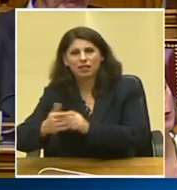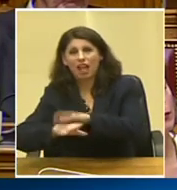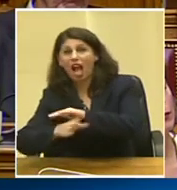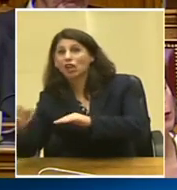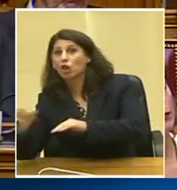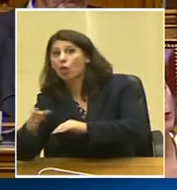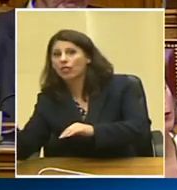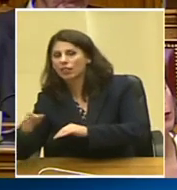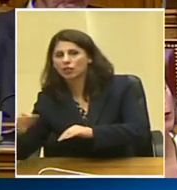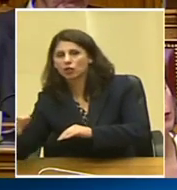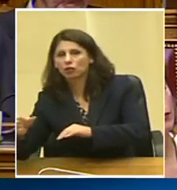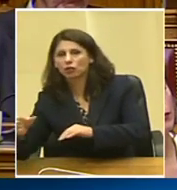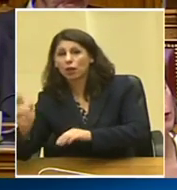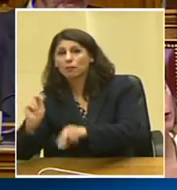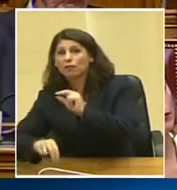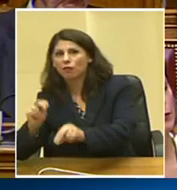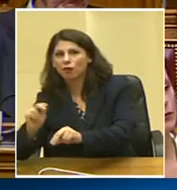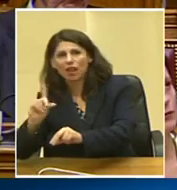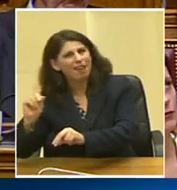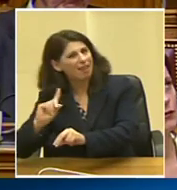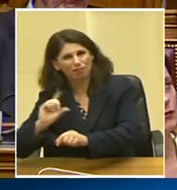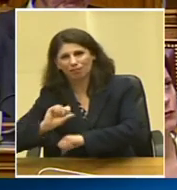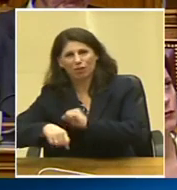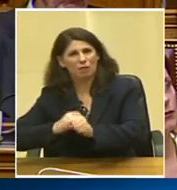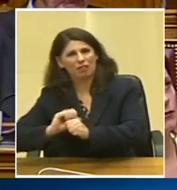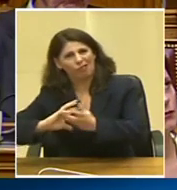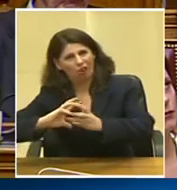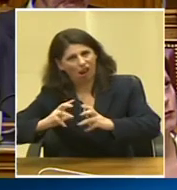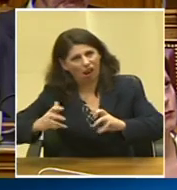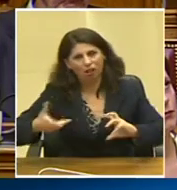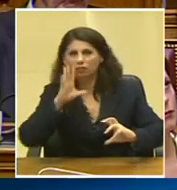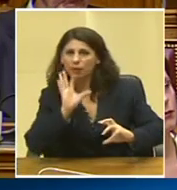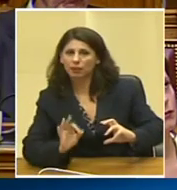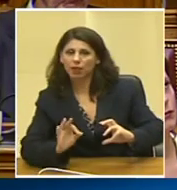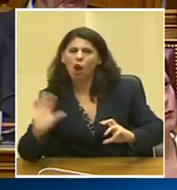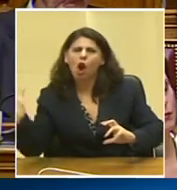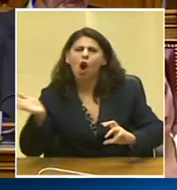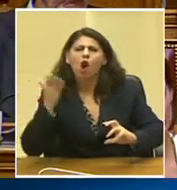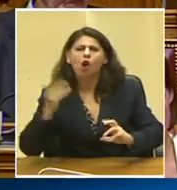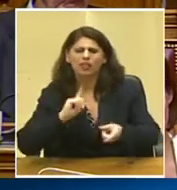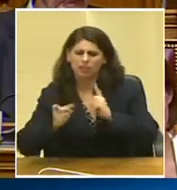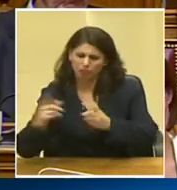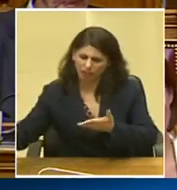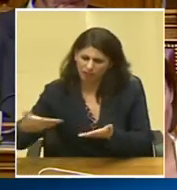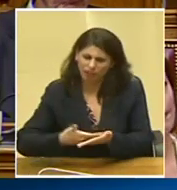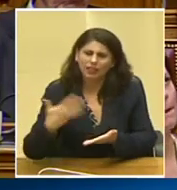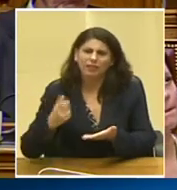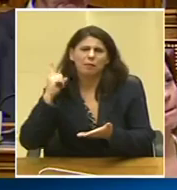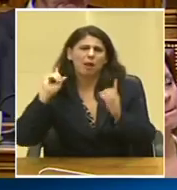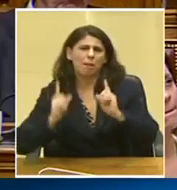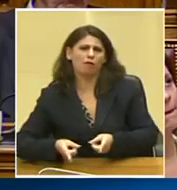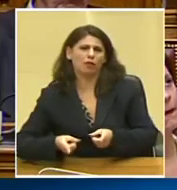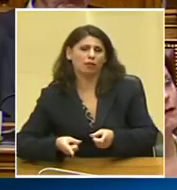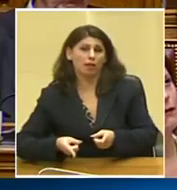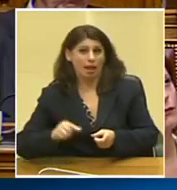μην προσπαθείτε να διαστρέψετε την πραγματικότητα. Ό,τι και να φέρναμε, Ό,τι συμφωνία και να φέρναμε, είχατε πάρει μια απόφαση.